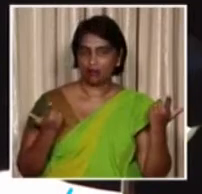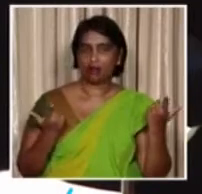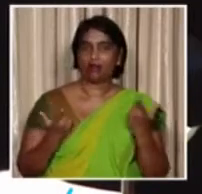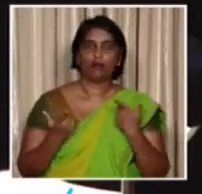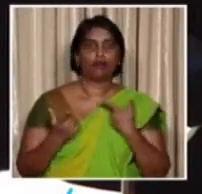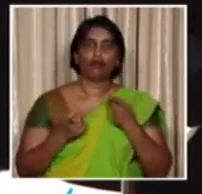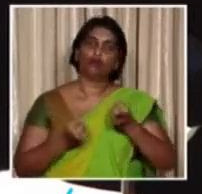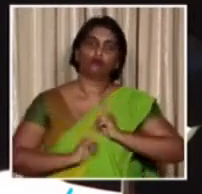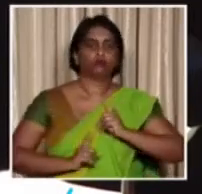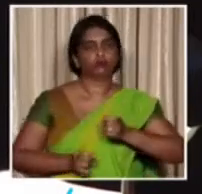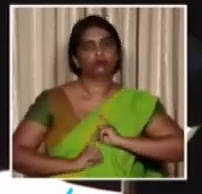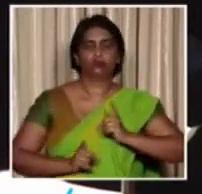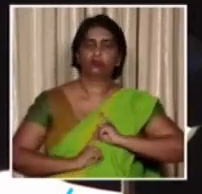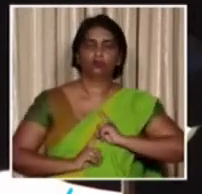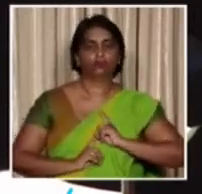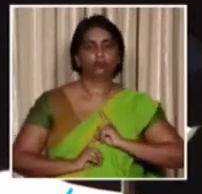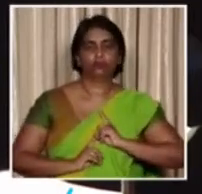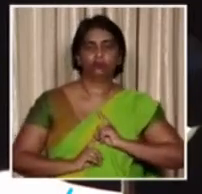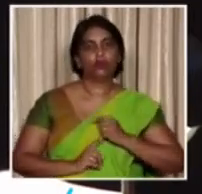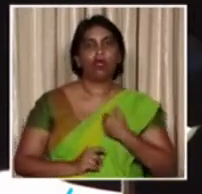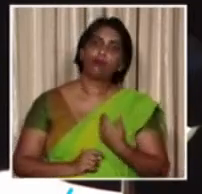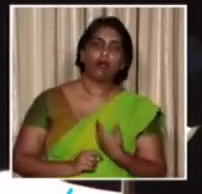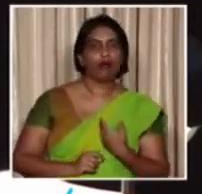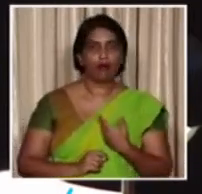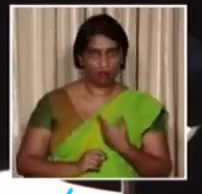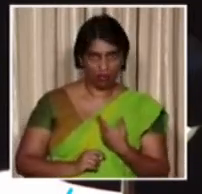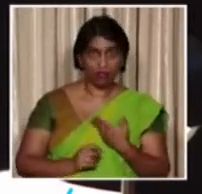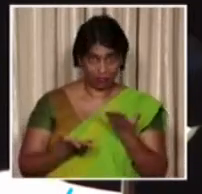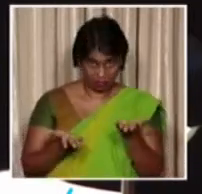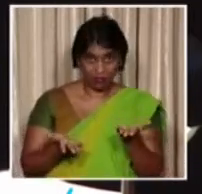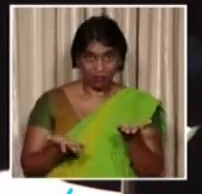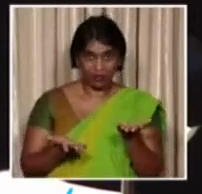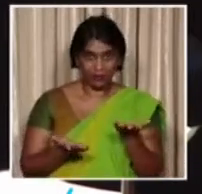නිසා මමම ඉන්න අපි හා එහෙම වෙනවද